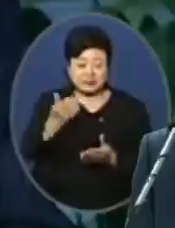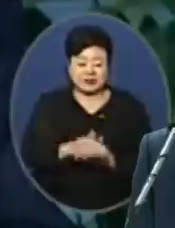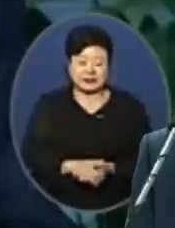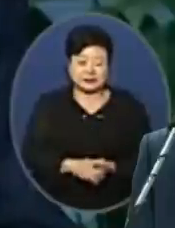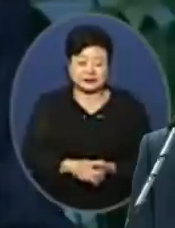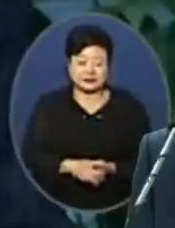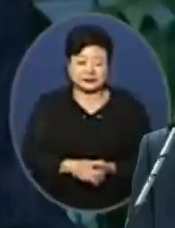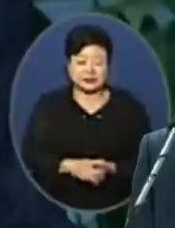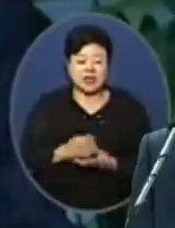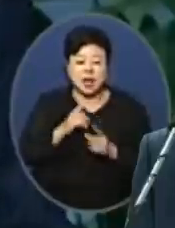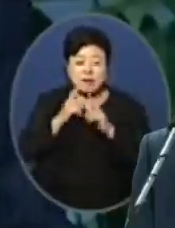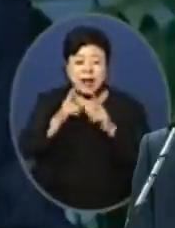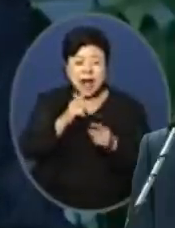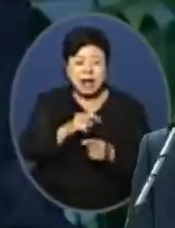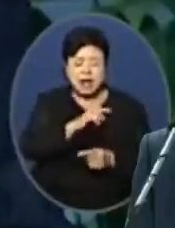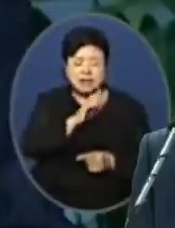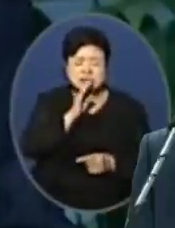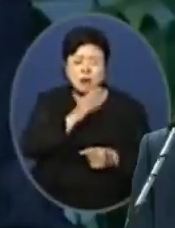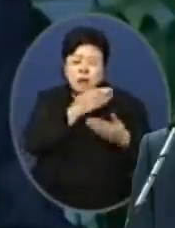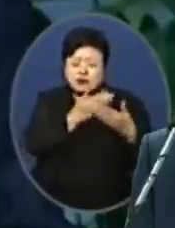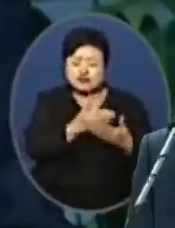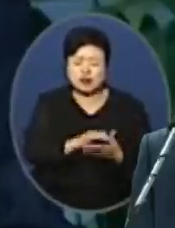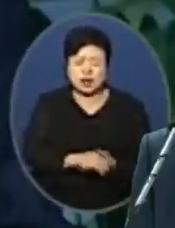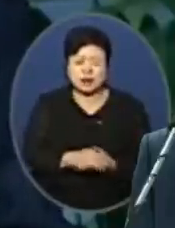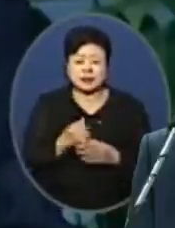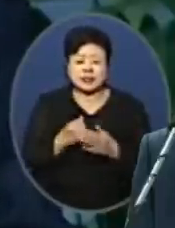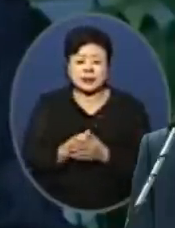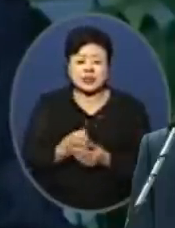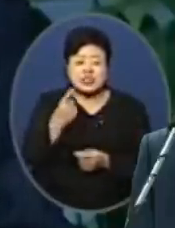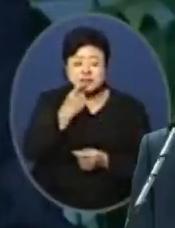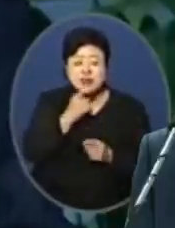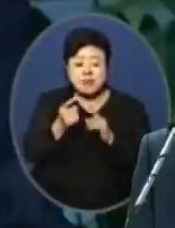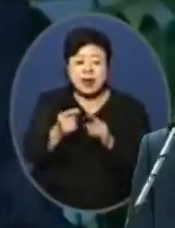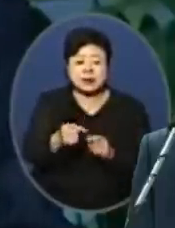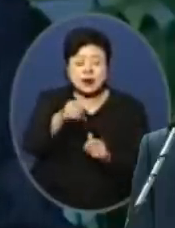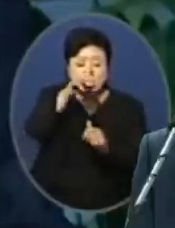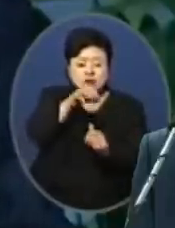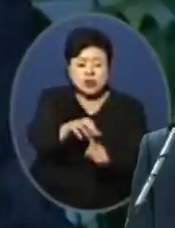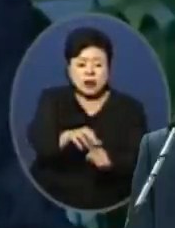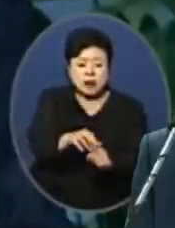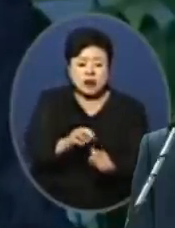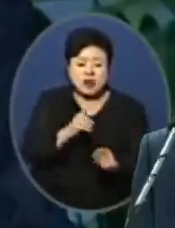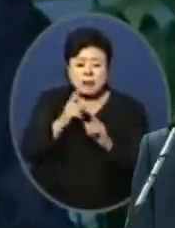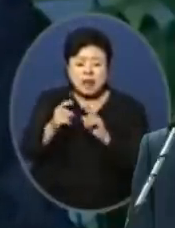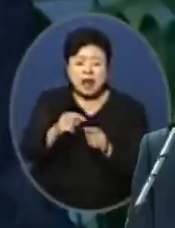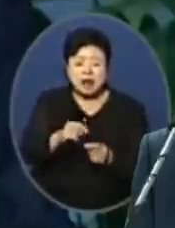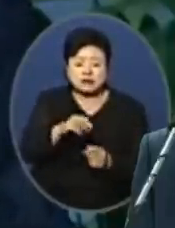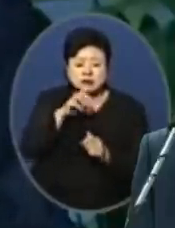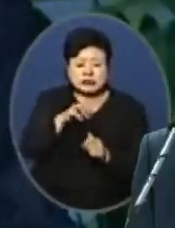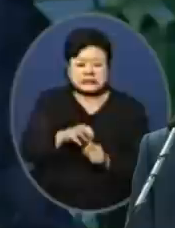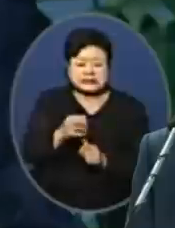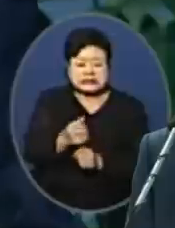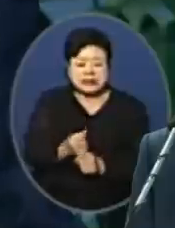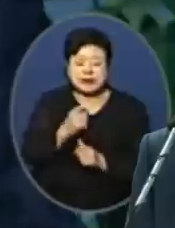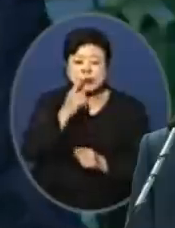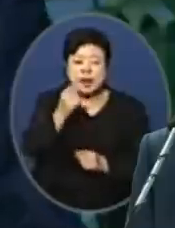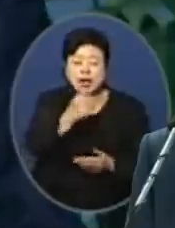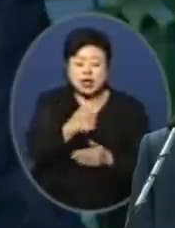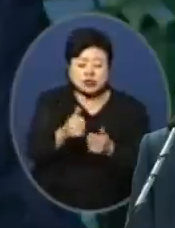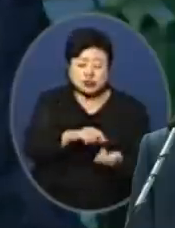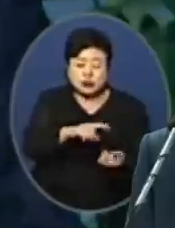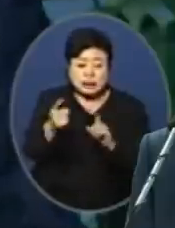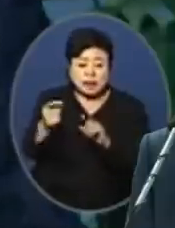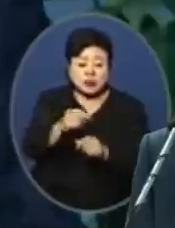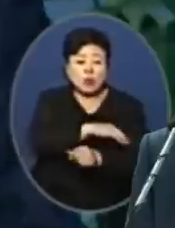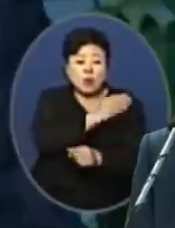것입니다. 말이 참 중요한 것입니다. 그렇기 때문에 내 입의 말로 내가 묶였고 내 입의 말로 내가 사로잡혔다고 말했으며 죽고